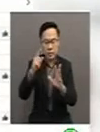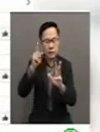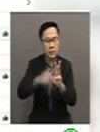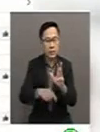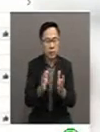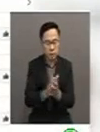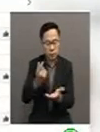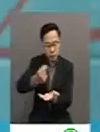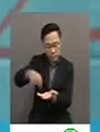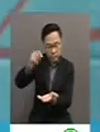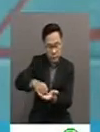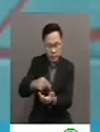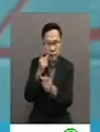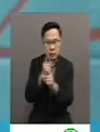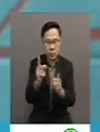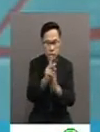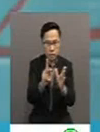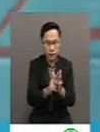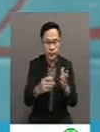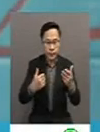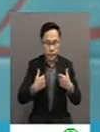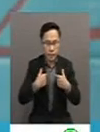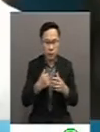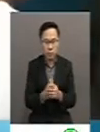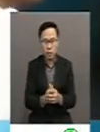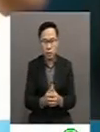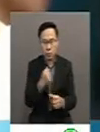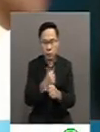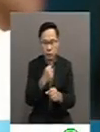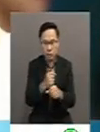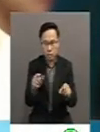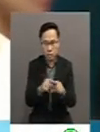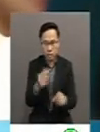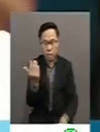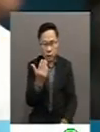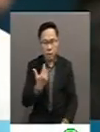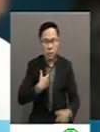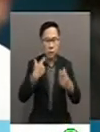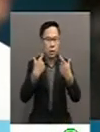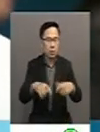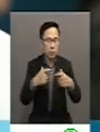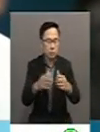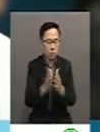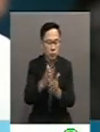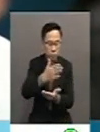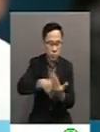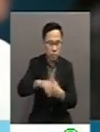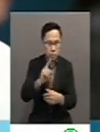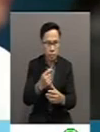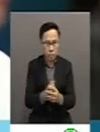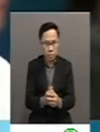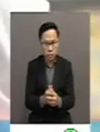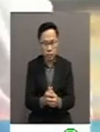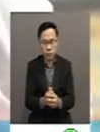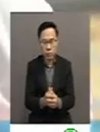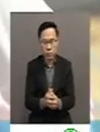เป็นลิขสิทธิ์ถูกต้องตามกฎหมายด้วยการทำงานเหมือนสถานีโทรทัศน์นะคะเพราะว่าจะมีวิดีโอในการรีรัน ครับขณะที่ในฝั่ง